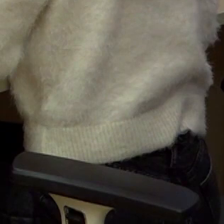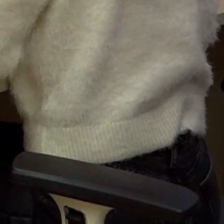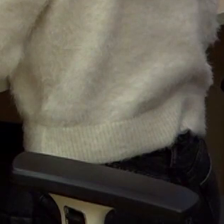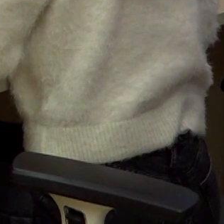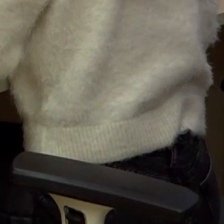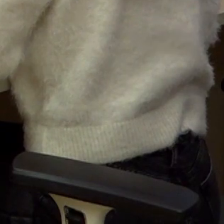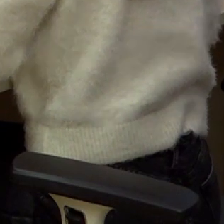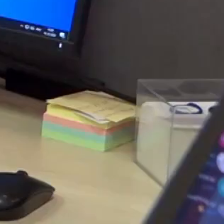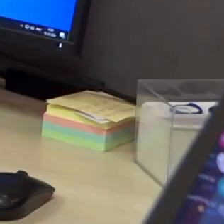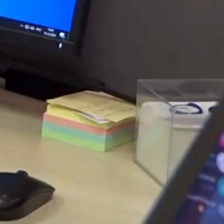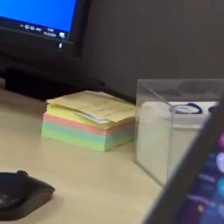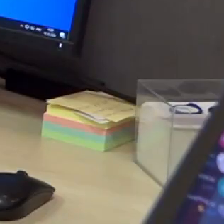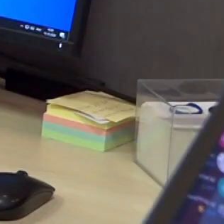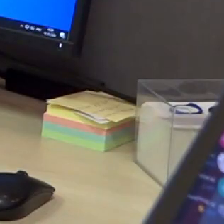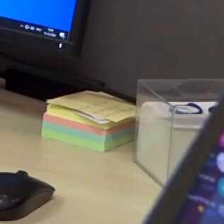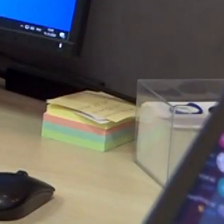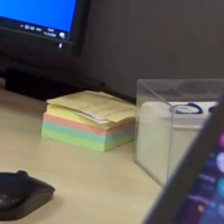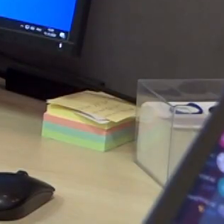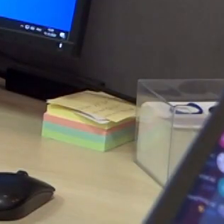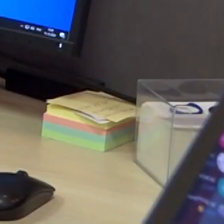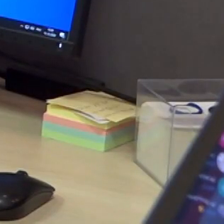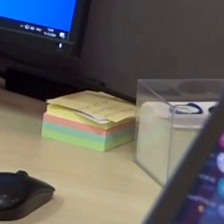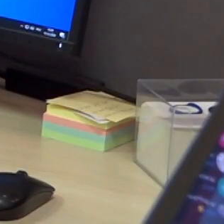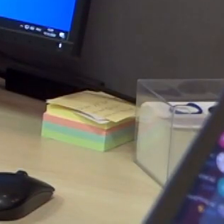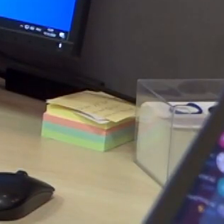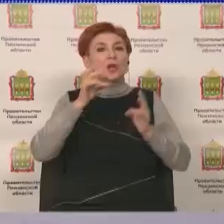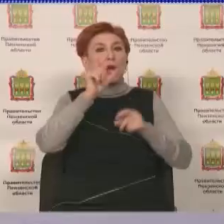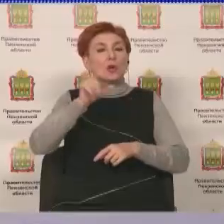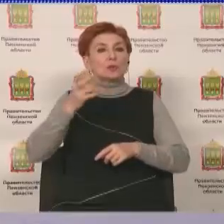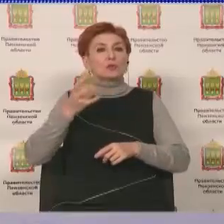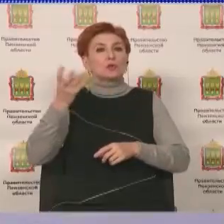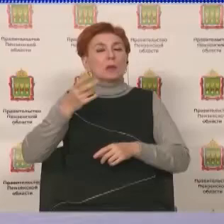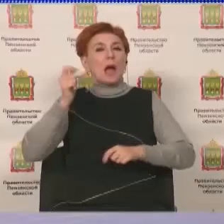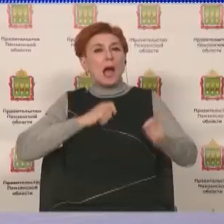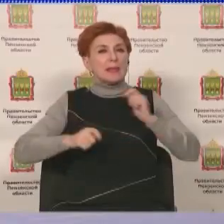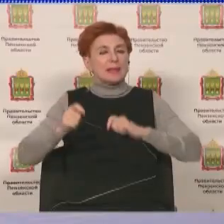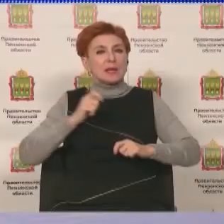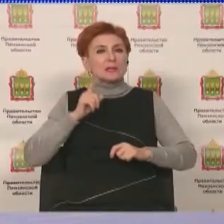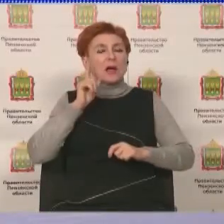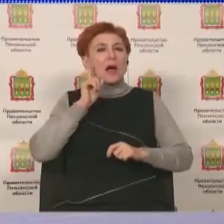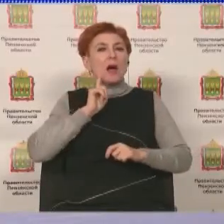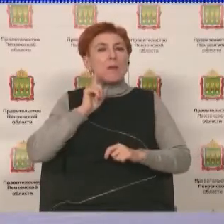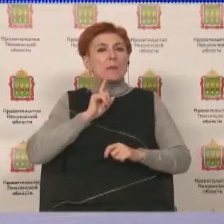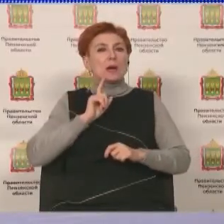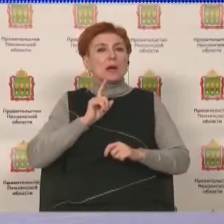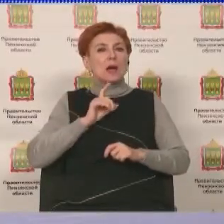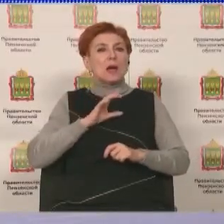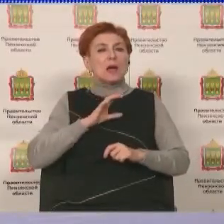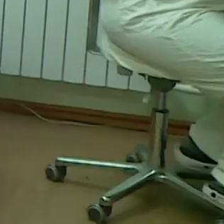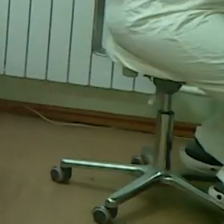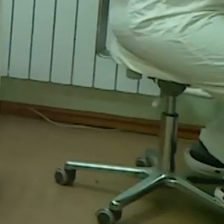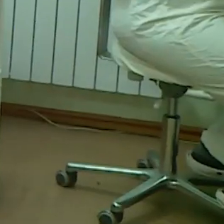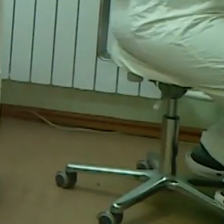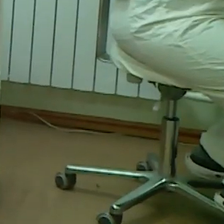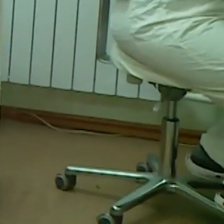центра Бессоновского, Пензенского и Сердобского районов. В течение 2 часов Олег Мельниченко рассказал о том, как решается проблема нехватки медицинских